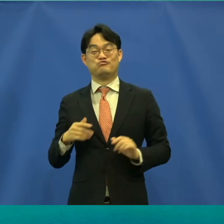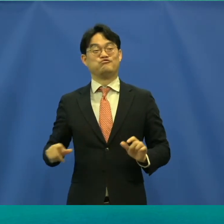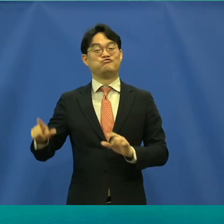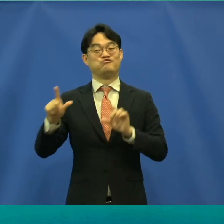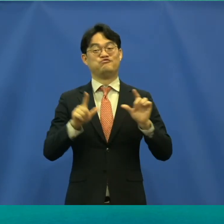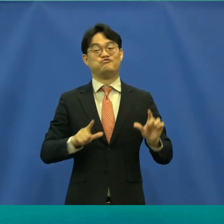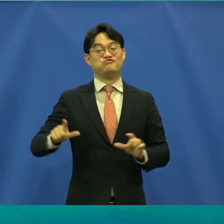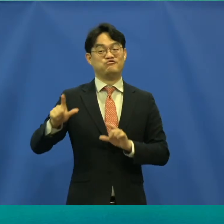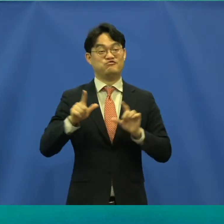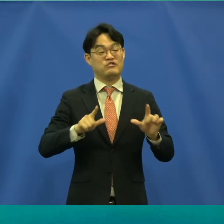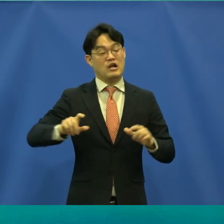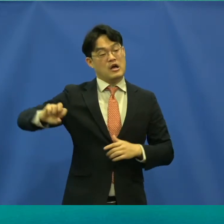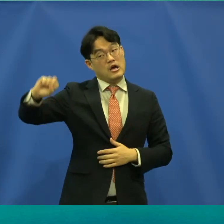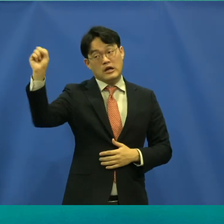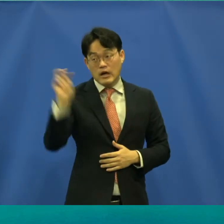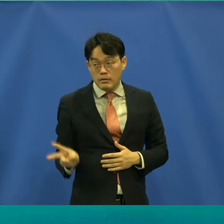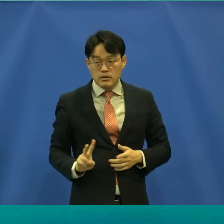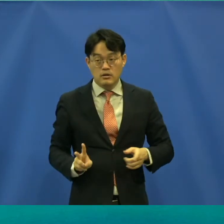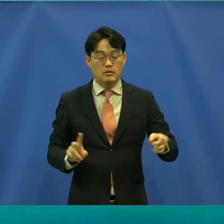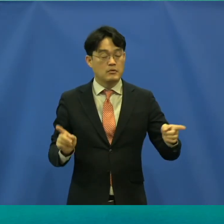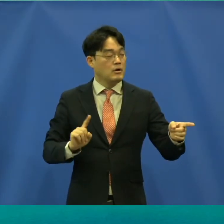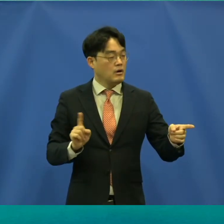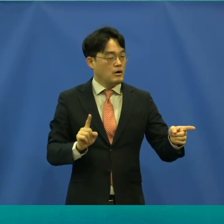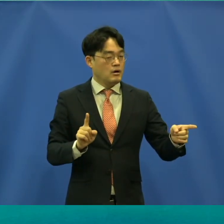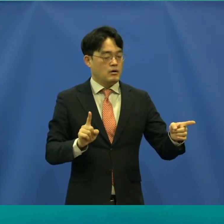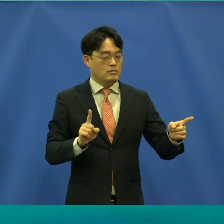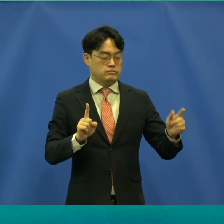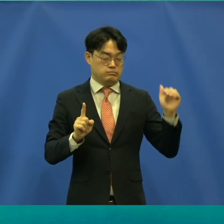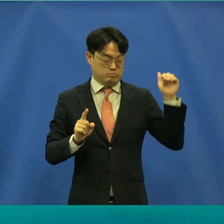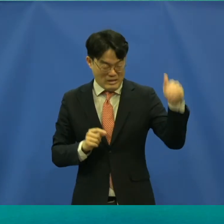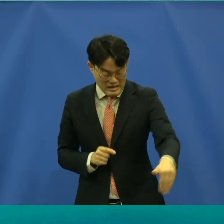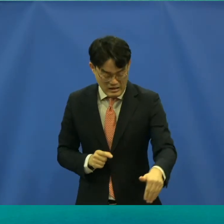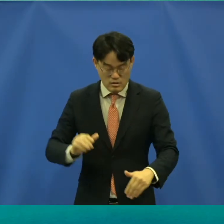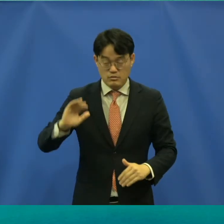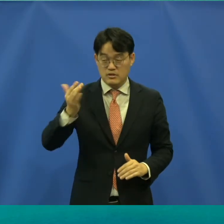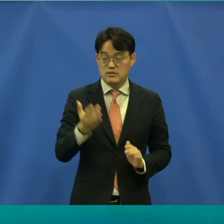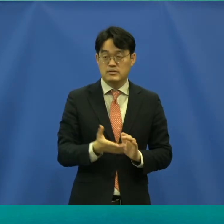삶도 마찬가지입니다. 한 치 앞도 알 수 없잖아요.